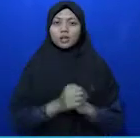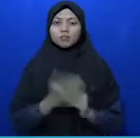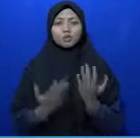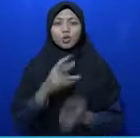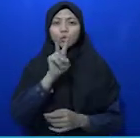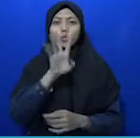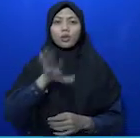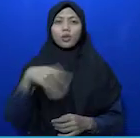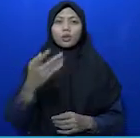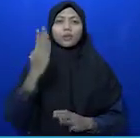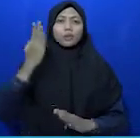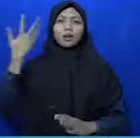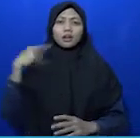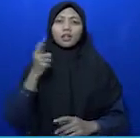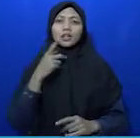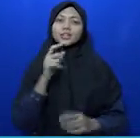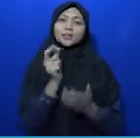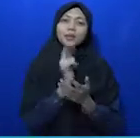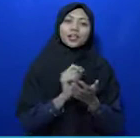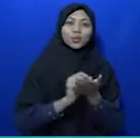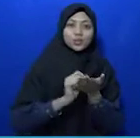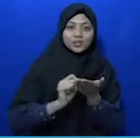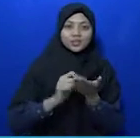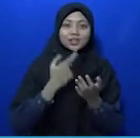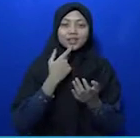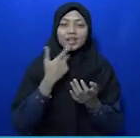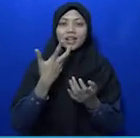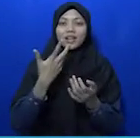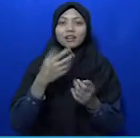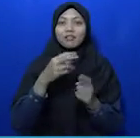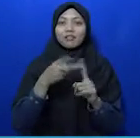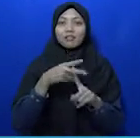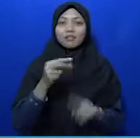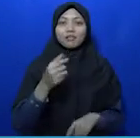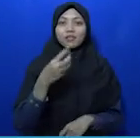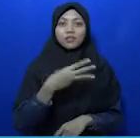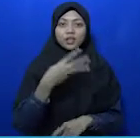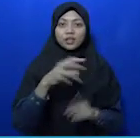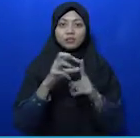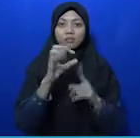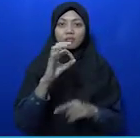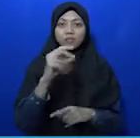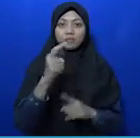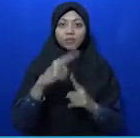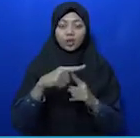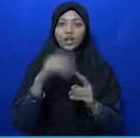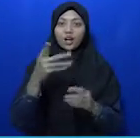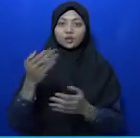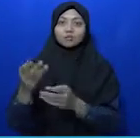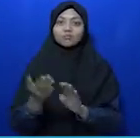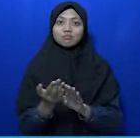2 tahun yang lalu saya menulis ini ya, tentang Freeport yang judulnya Kembalikan Freeport ke Pangkuan Ibu